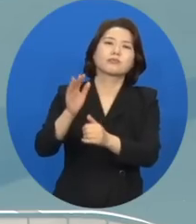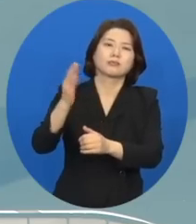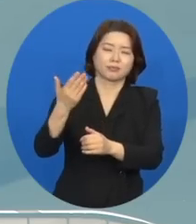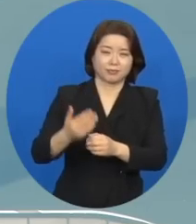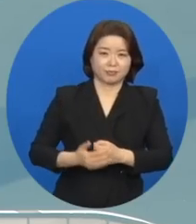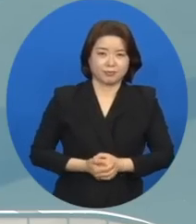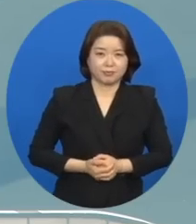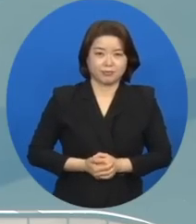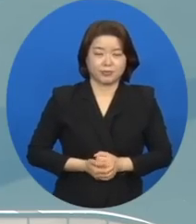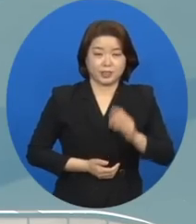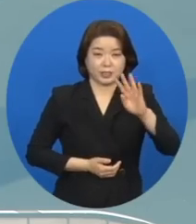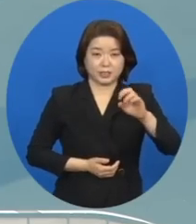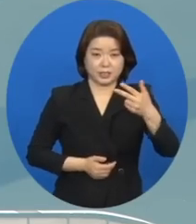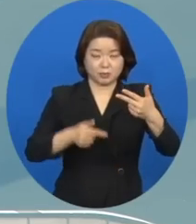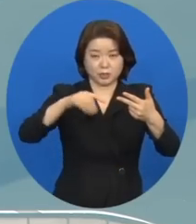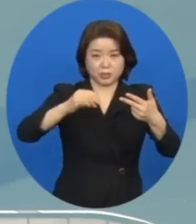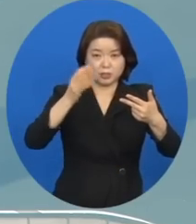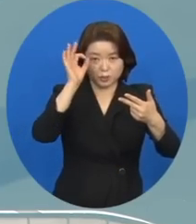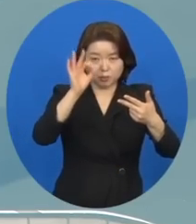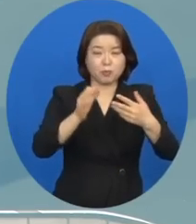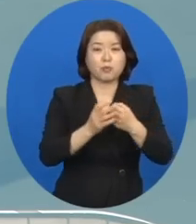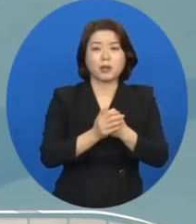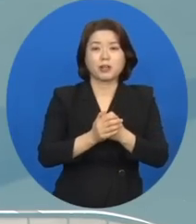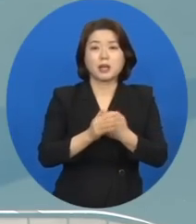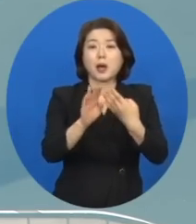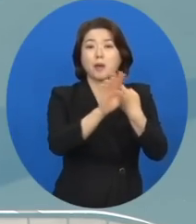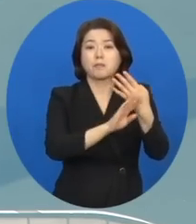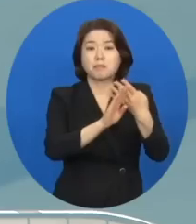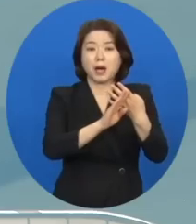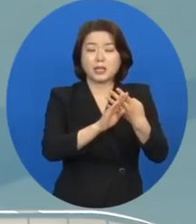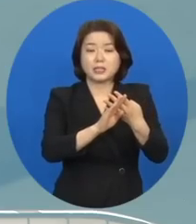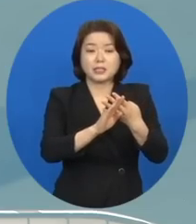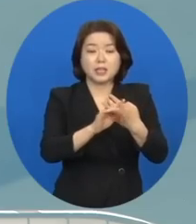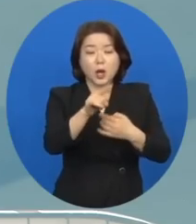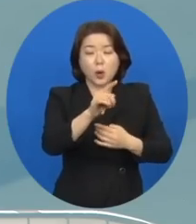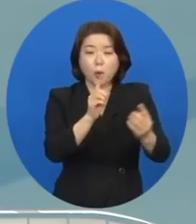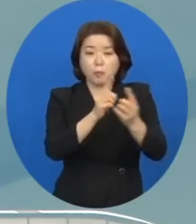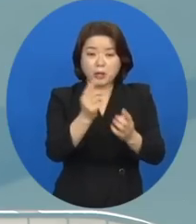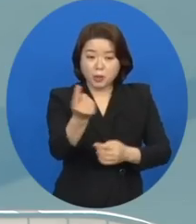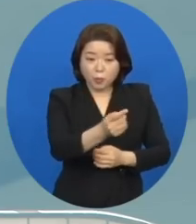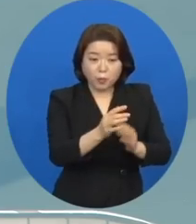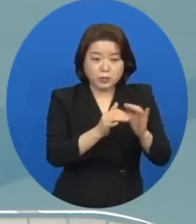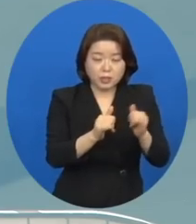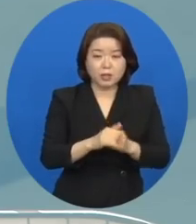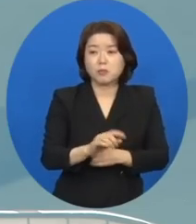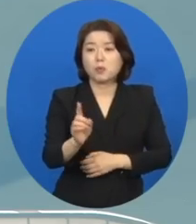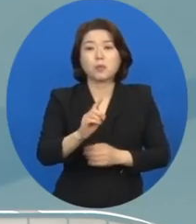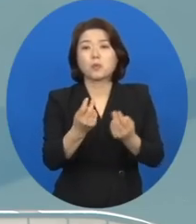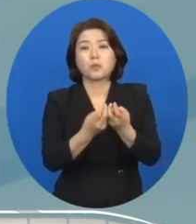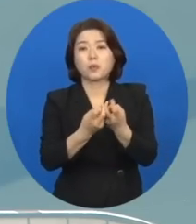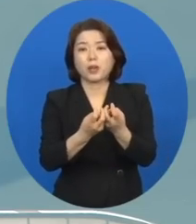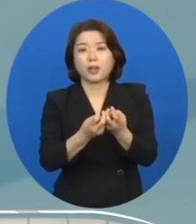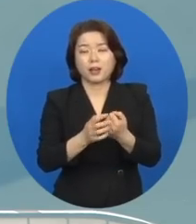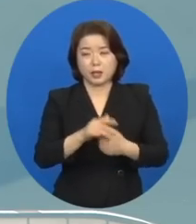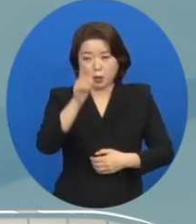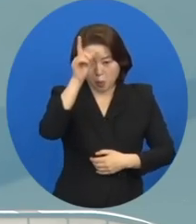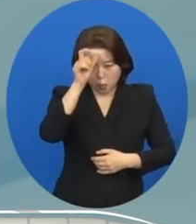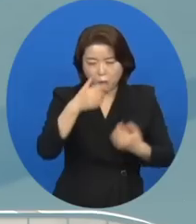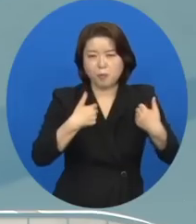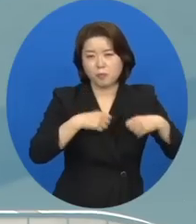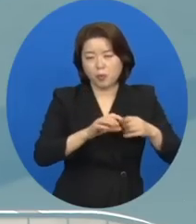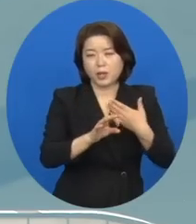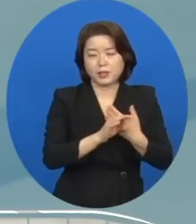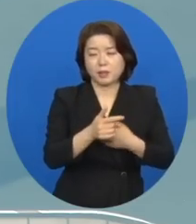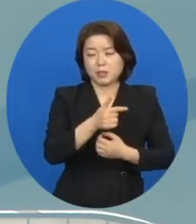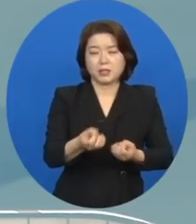47절에 바리새인들을 찾아온 이들이 어떻게 하면 좋겠습니까? 라고 물었죠. 고집을 꺾었다면 대제사장이 이런